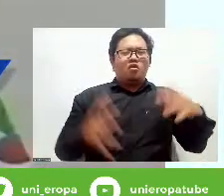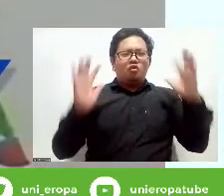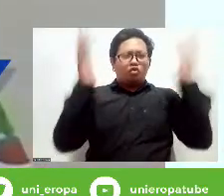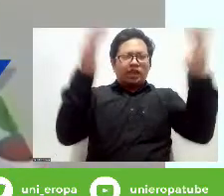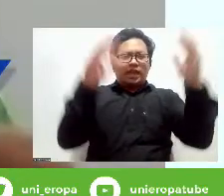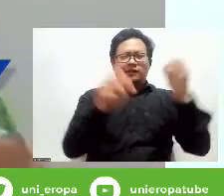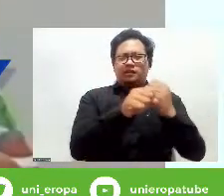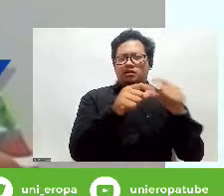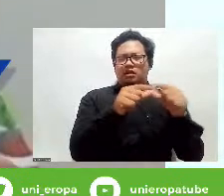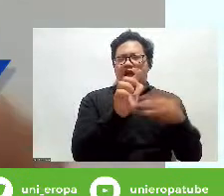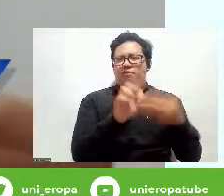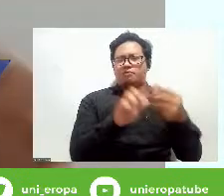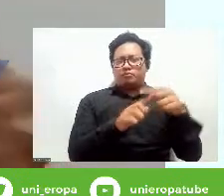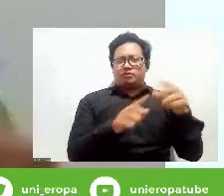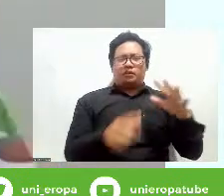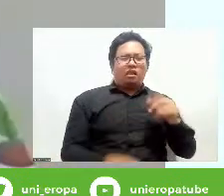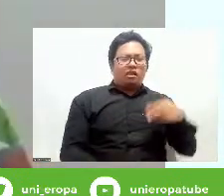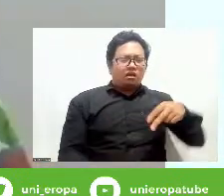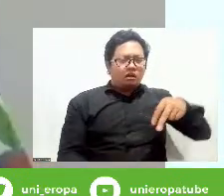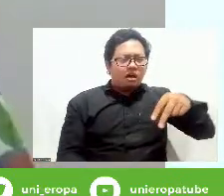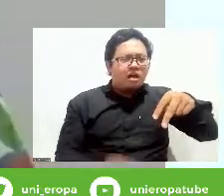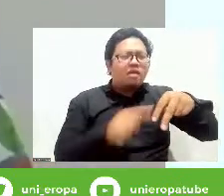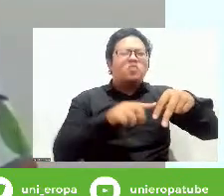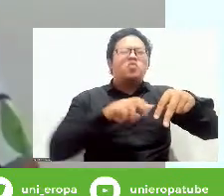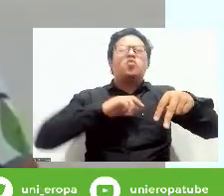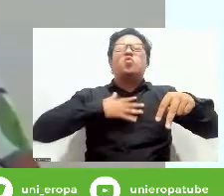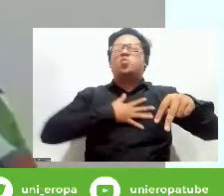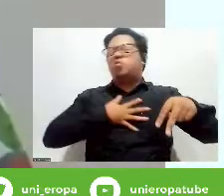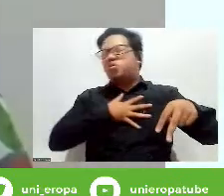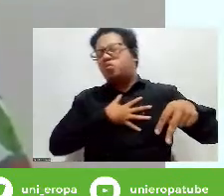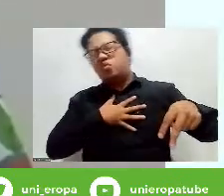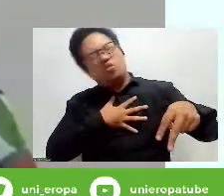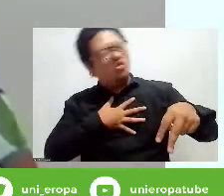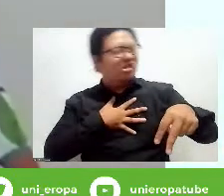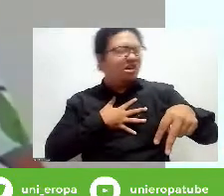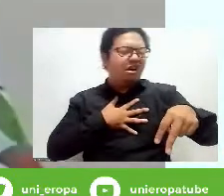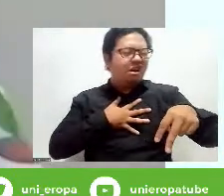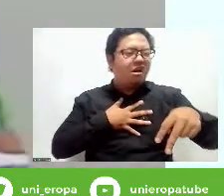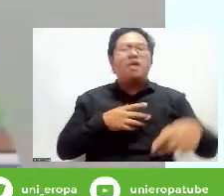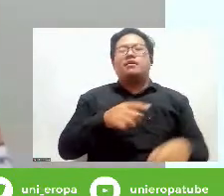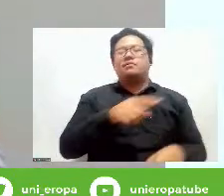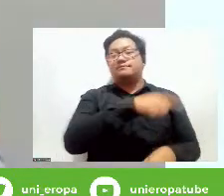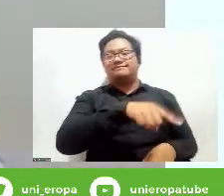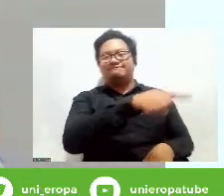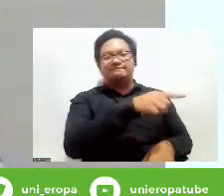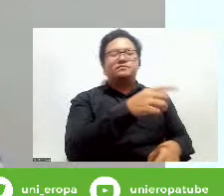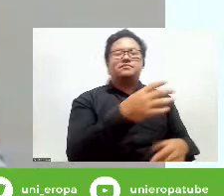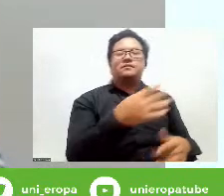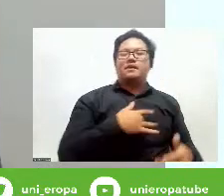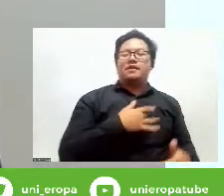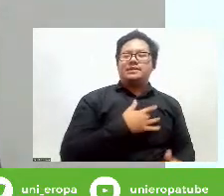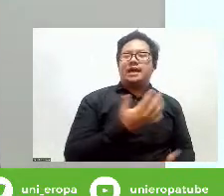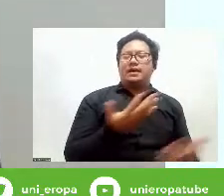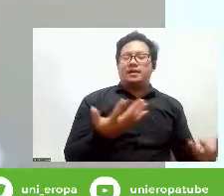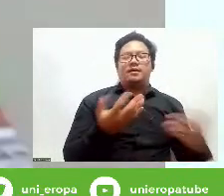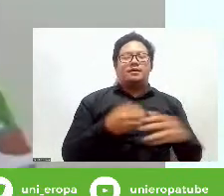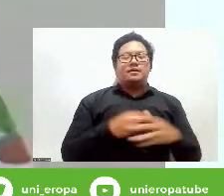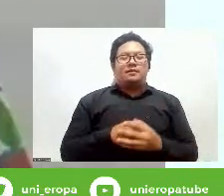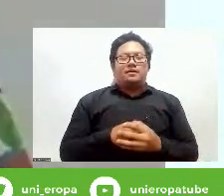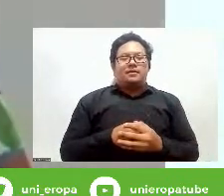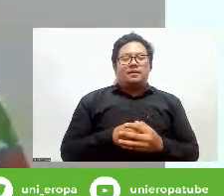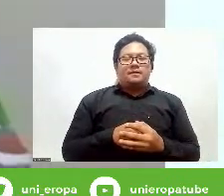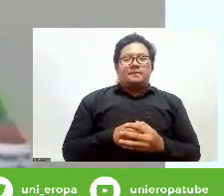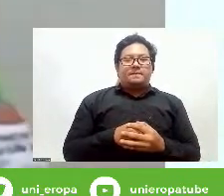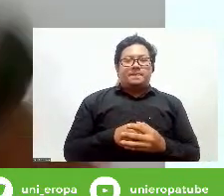sehingga bener-bener mereka itu merasa bahwa restorasi lembut ini bisa